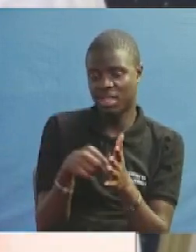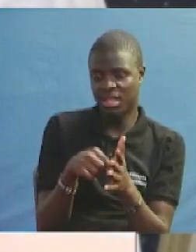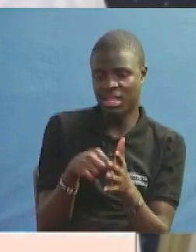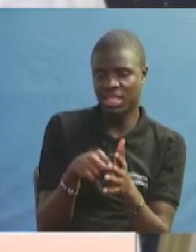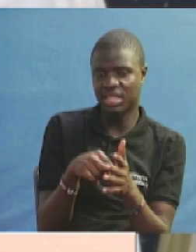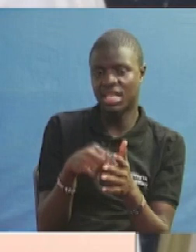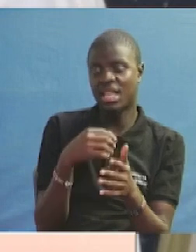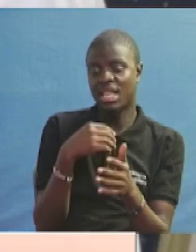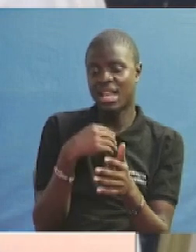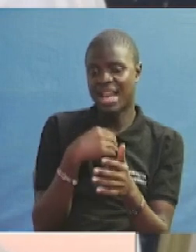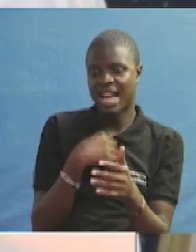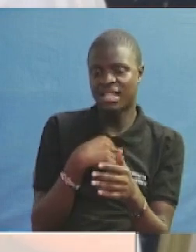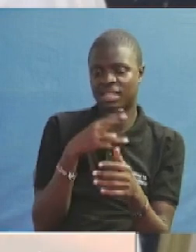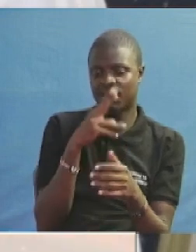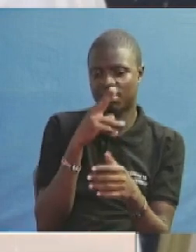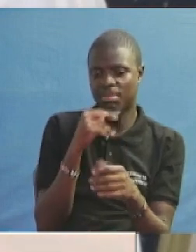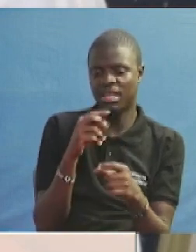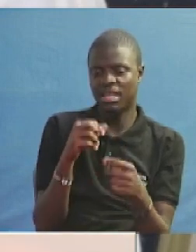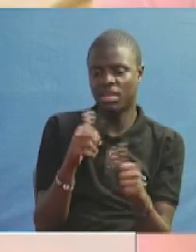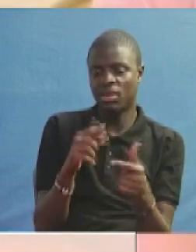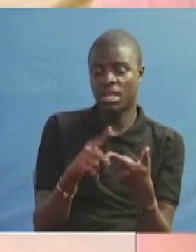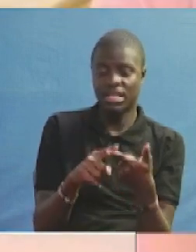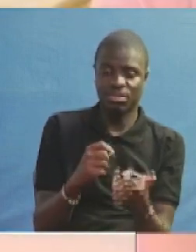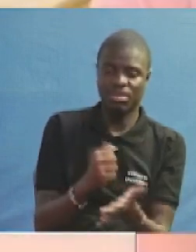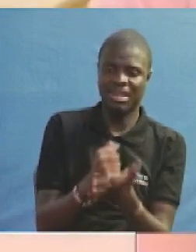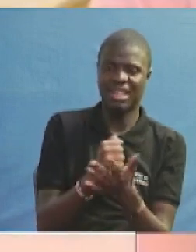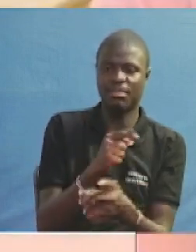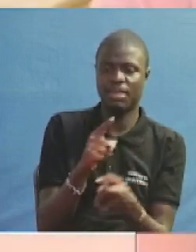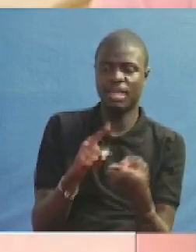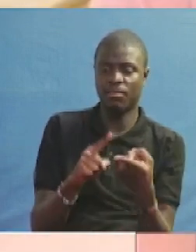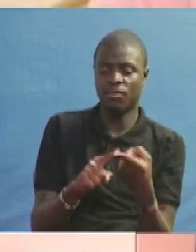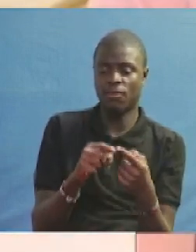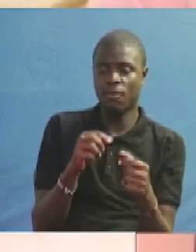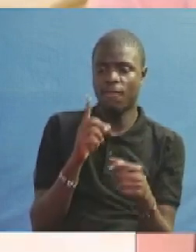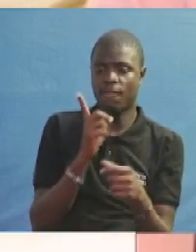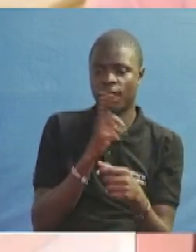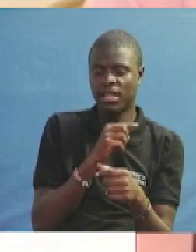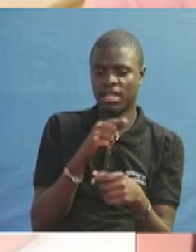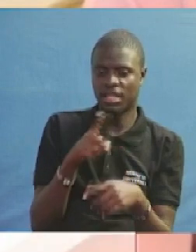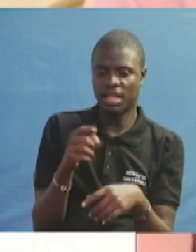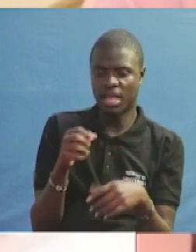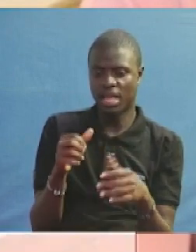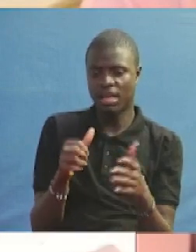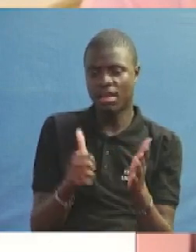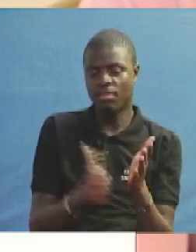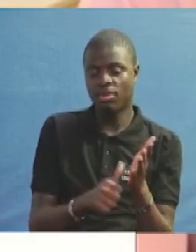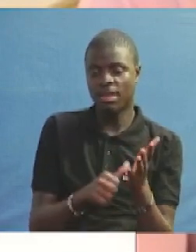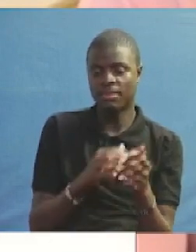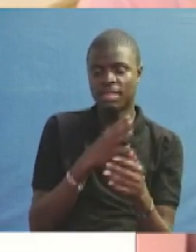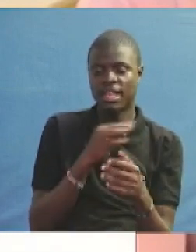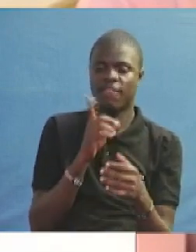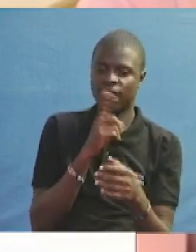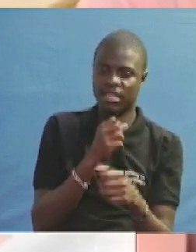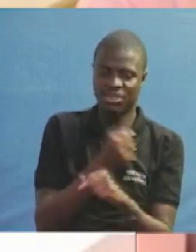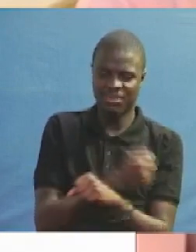FAWEC limefanikiwa kuwasaidia wanafunzi kueleza matatizo yao kama vile kuacha shule, utoro na ukosefu